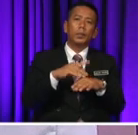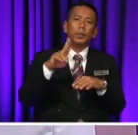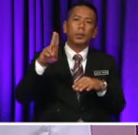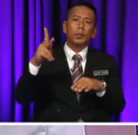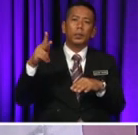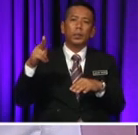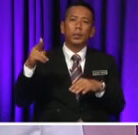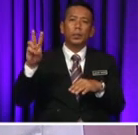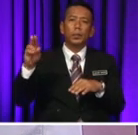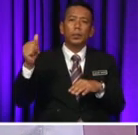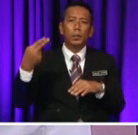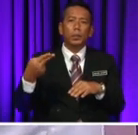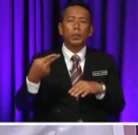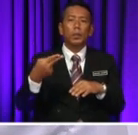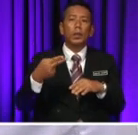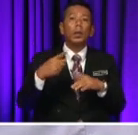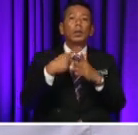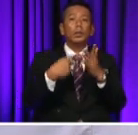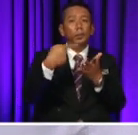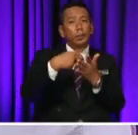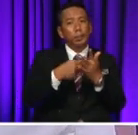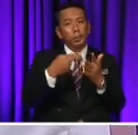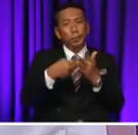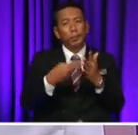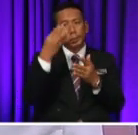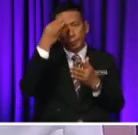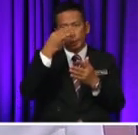nilai akhlak mulia yang kita lakukan dalam kelas